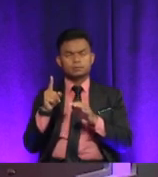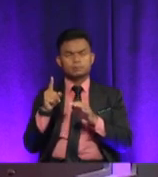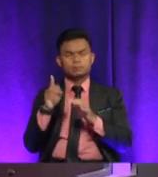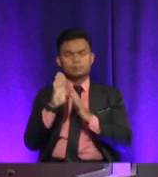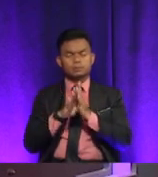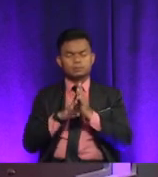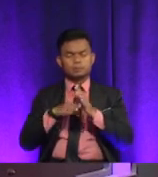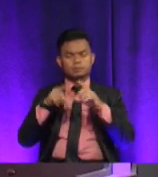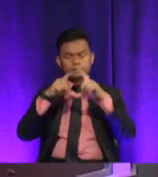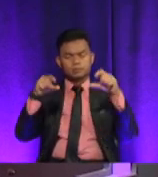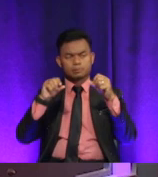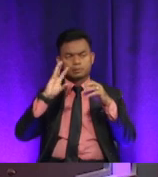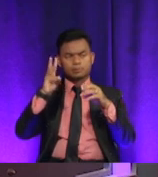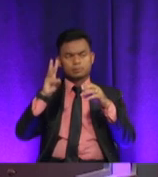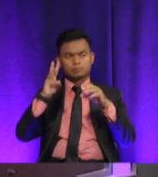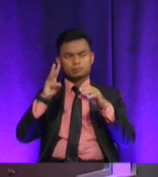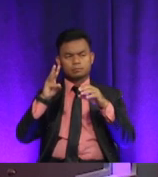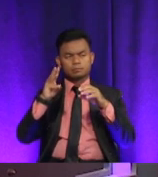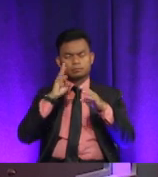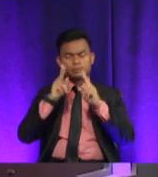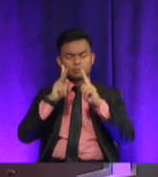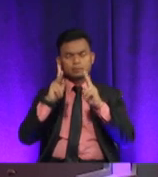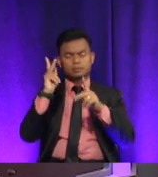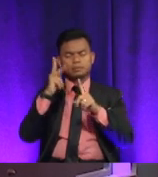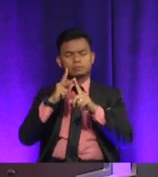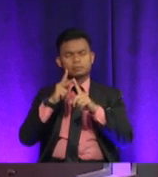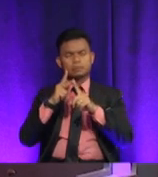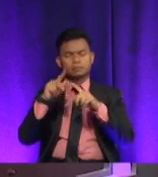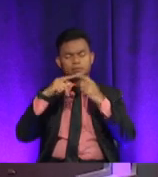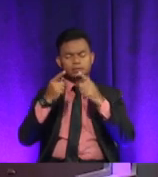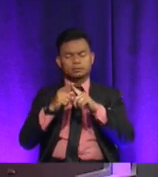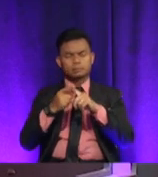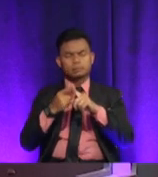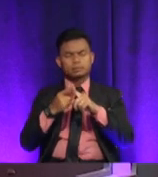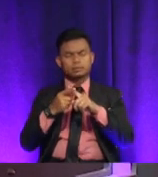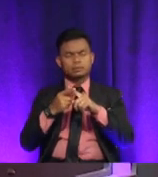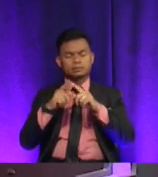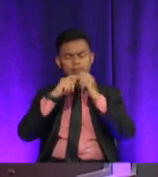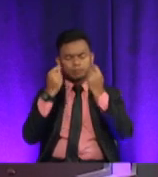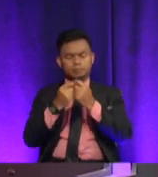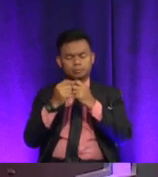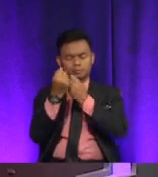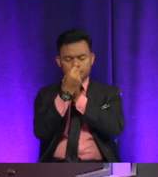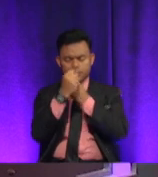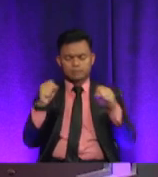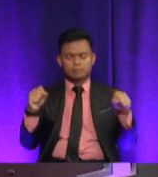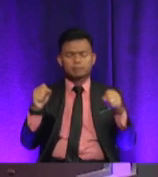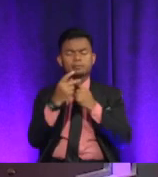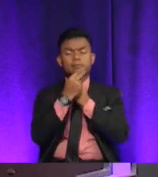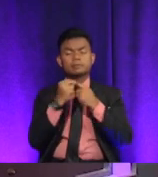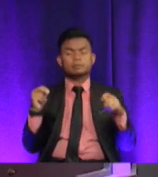bersama teman Oke siapa ini mempunyai Taman perbuatan yang indah tempatnya nyaman kalau Kang ini rumah